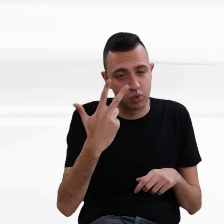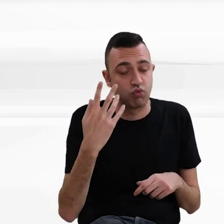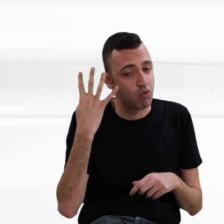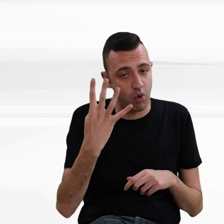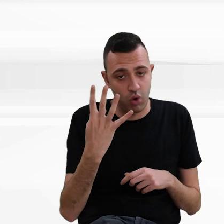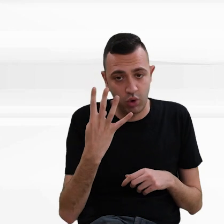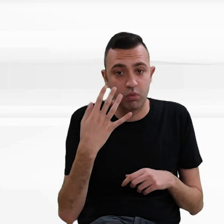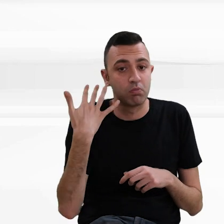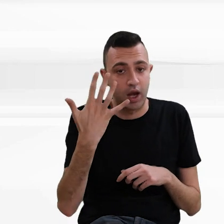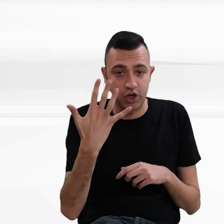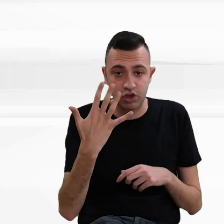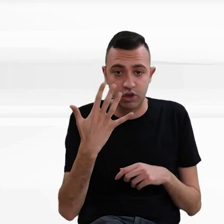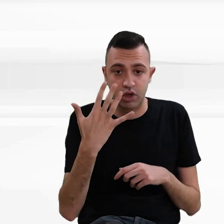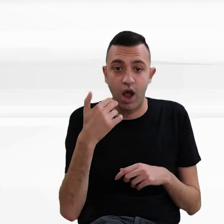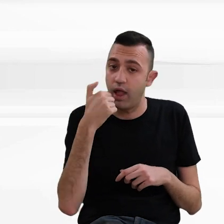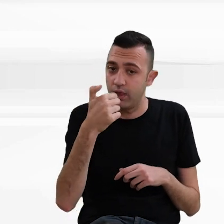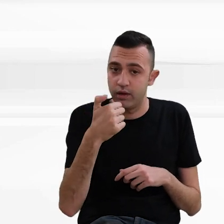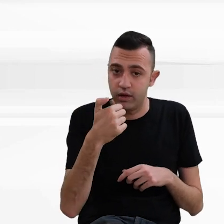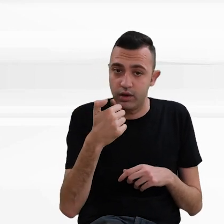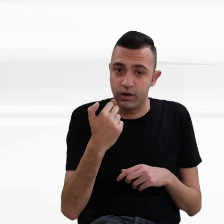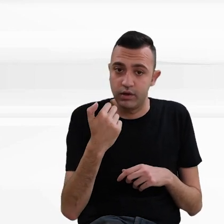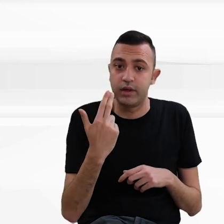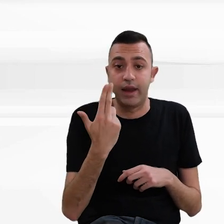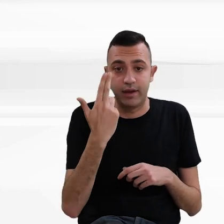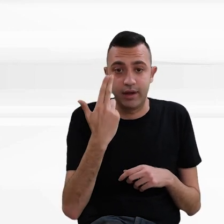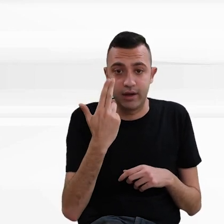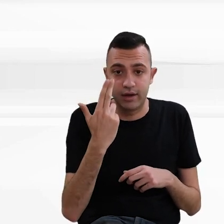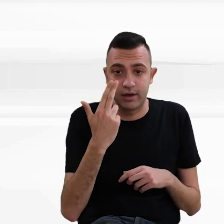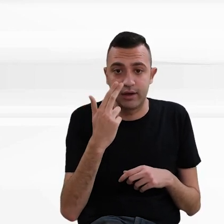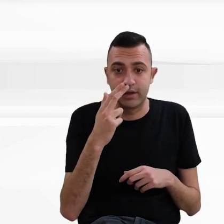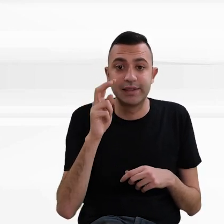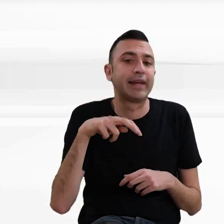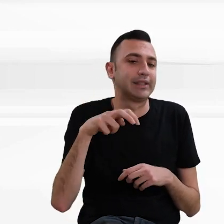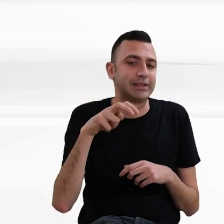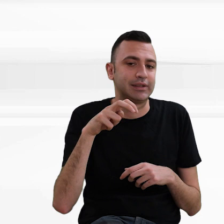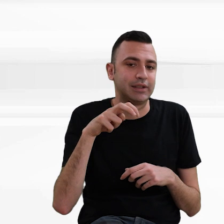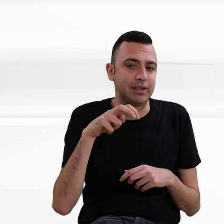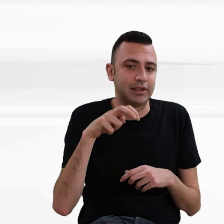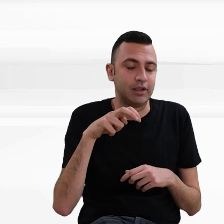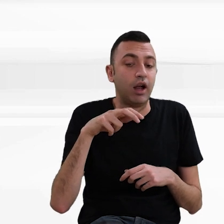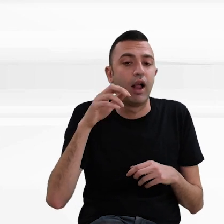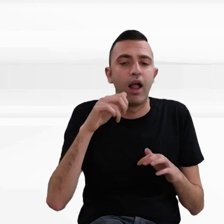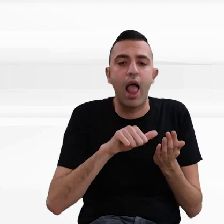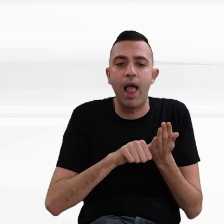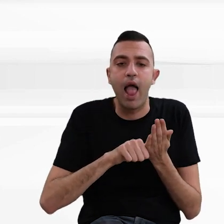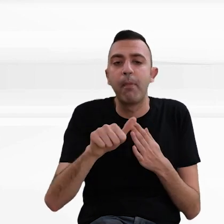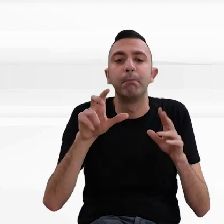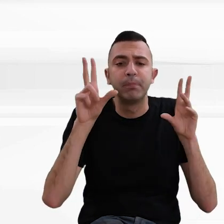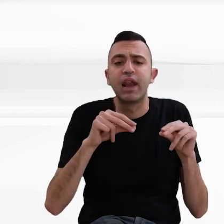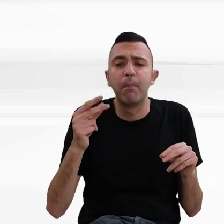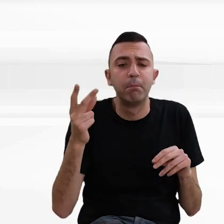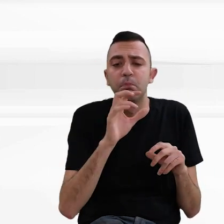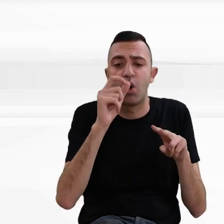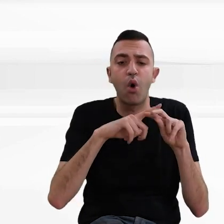4 5 6 7 ve 8 14 tüm olası durumları mı